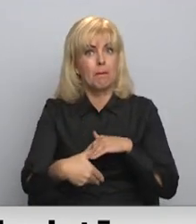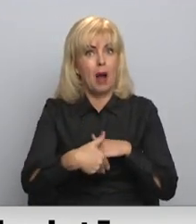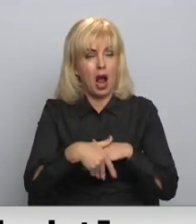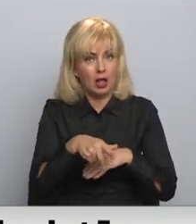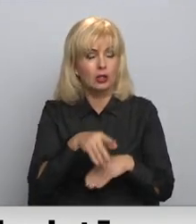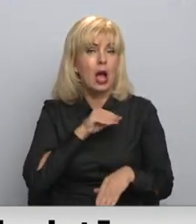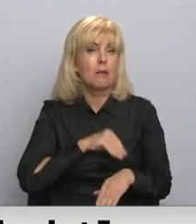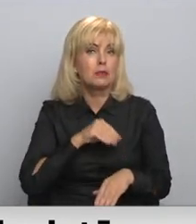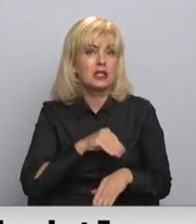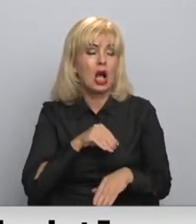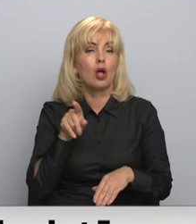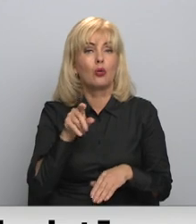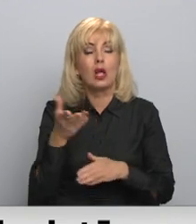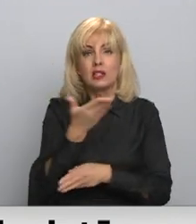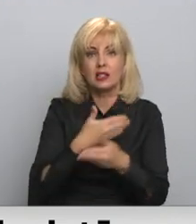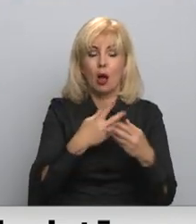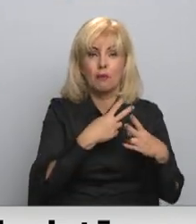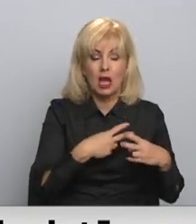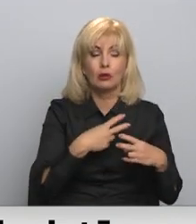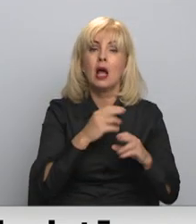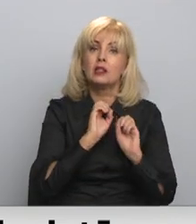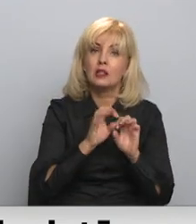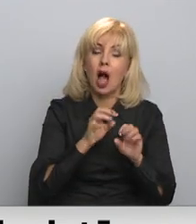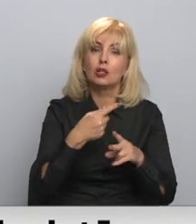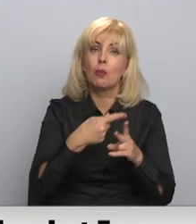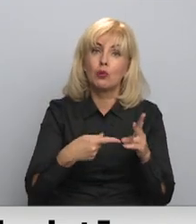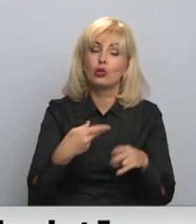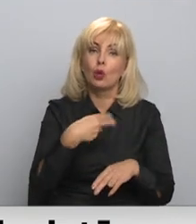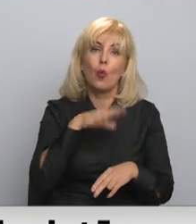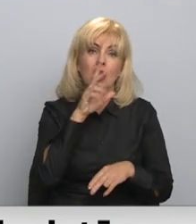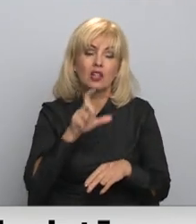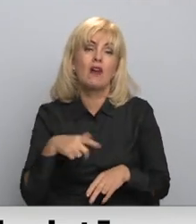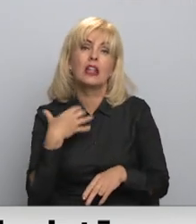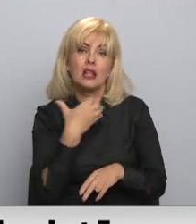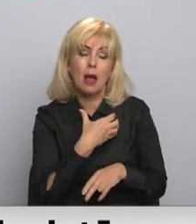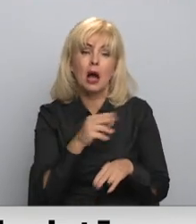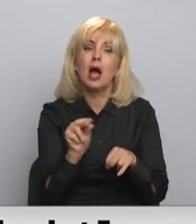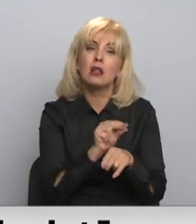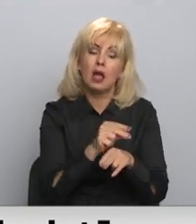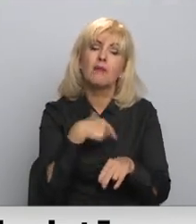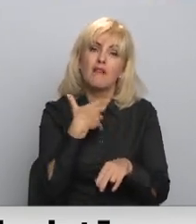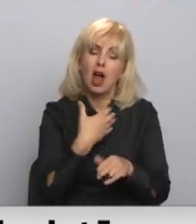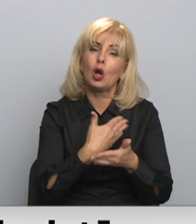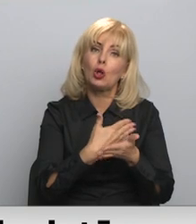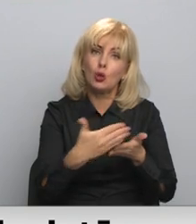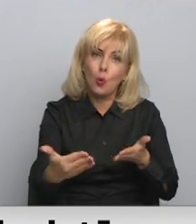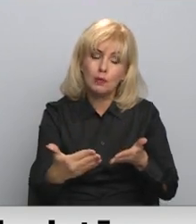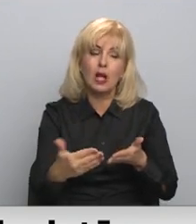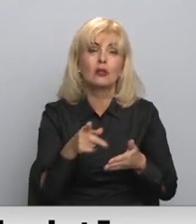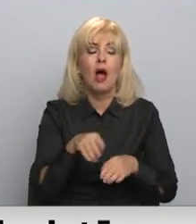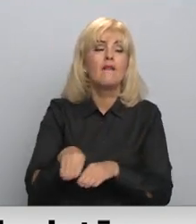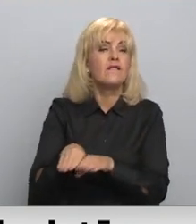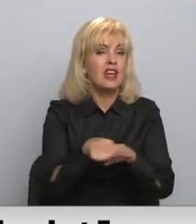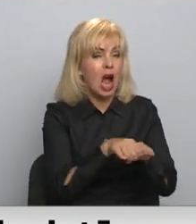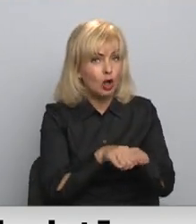Psiholoģe Sanita Toča, kas sadarbojas ar biedrību, norāda, vismaz pusē no sievietēm nepieciešams terapiju turpināt. Tāds vienojošais